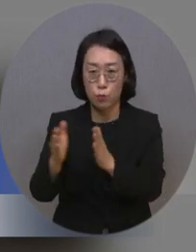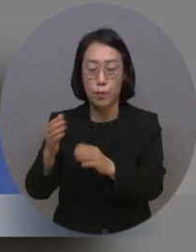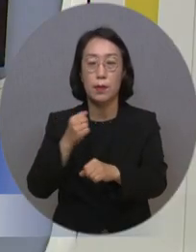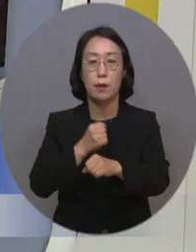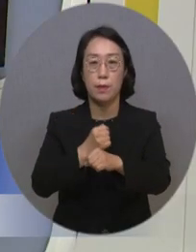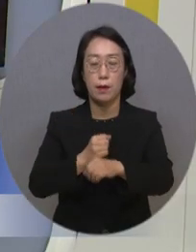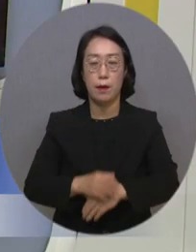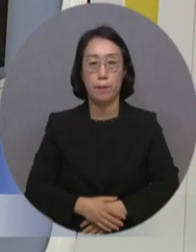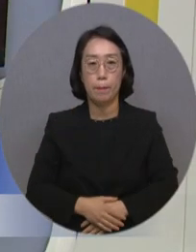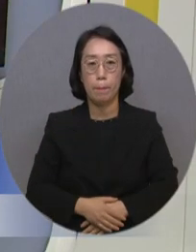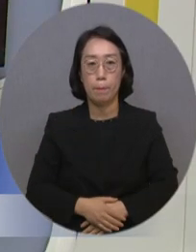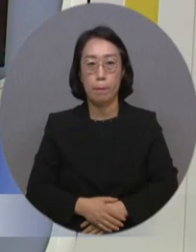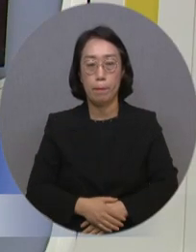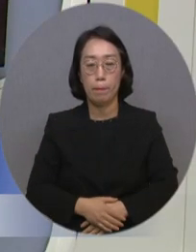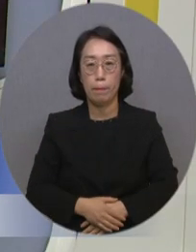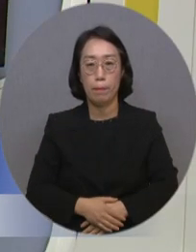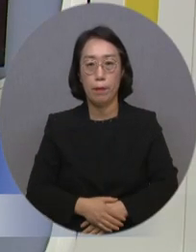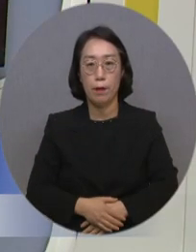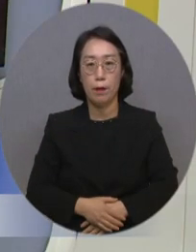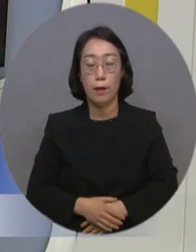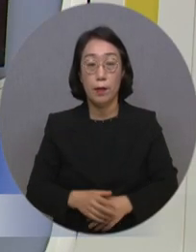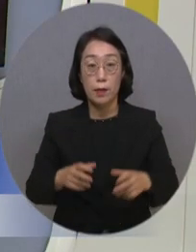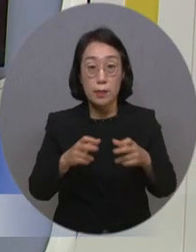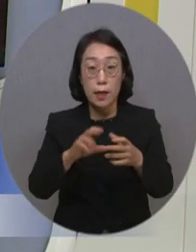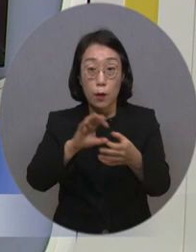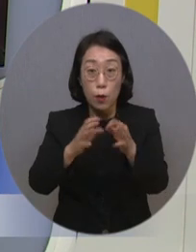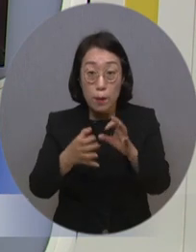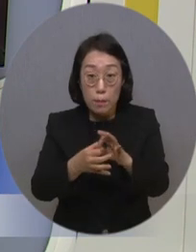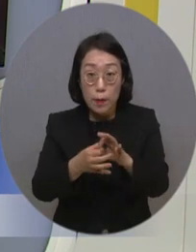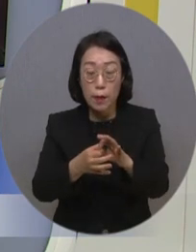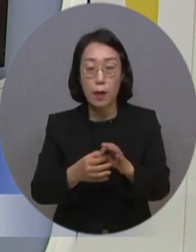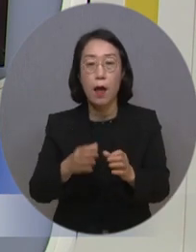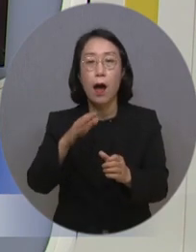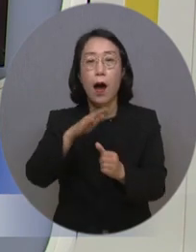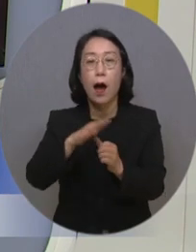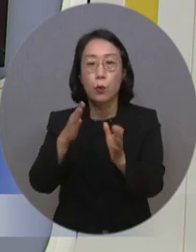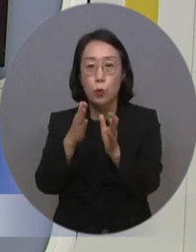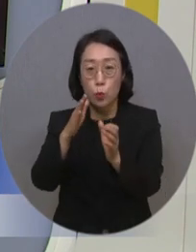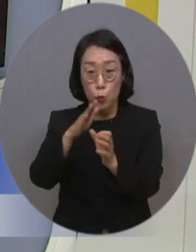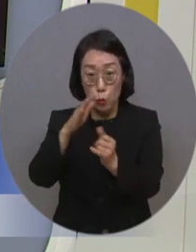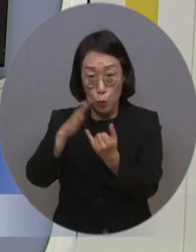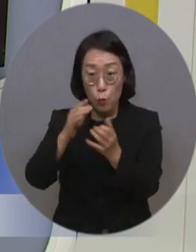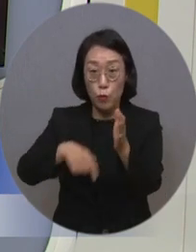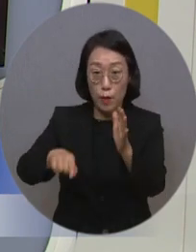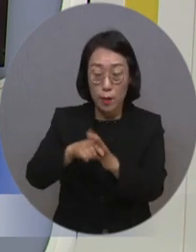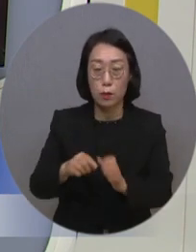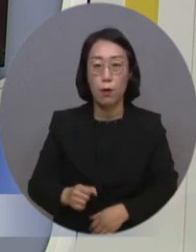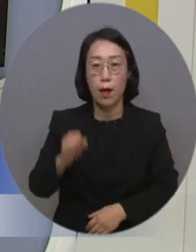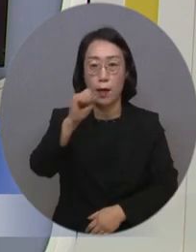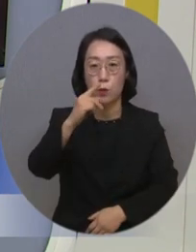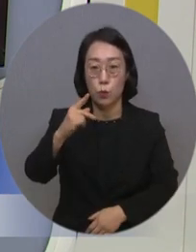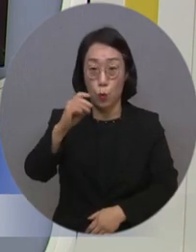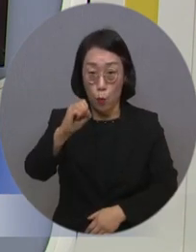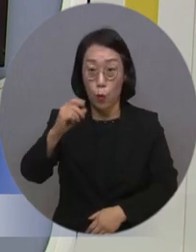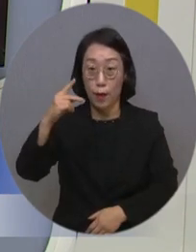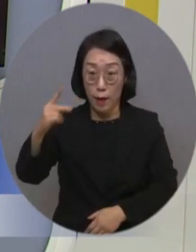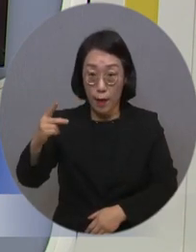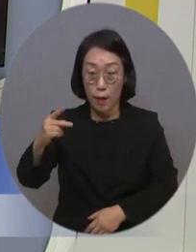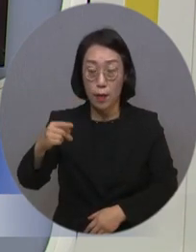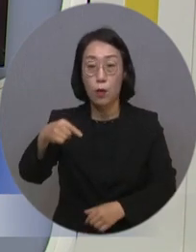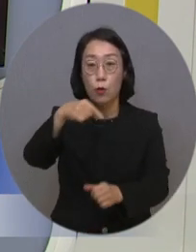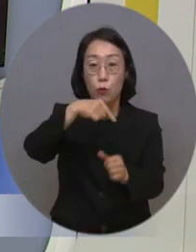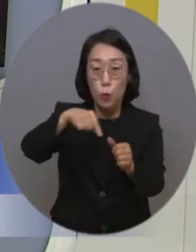설명했습니다. 스페셜올림픽 코리아가 발달장애 유아를 위한 2022 SOK 유아체육교실